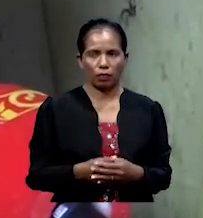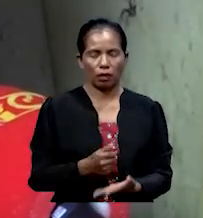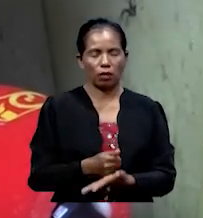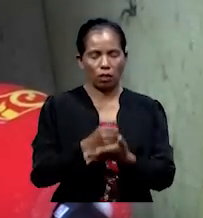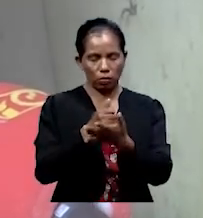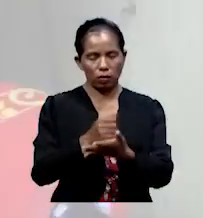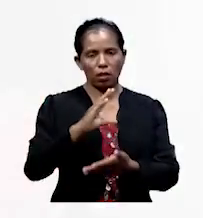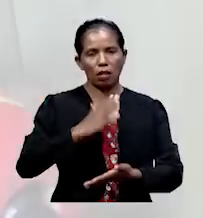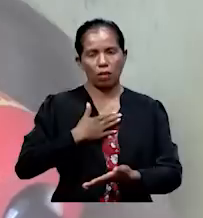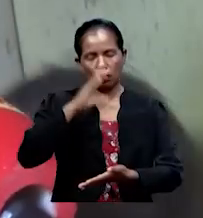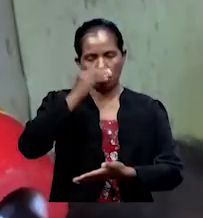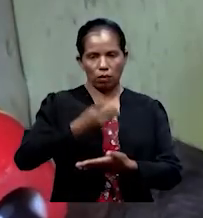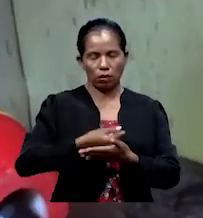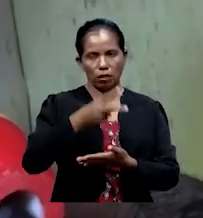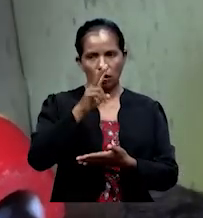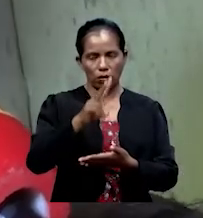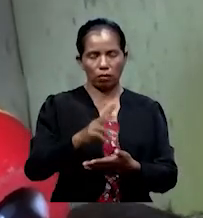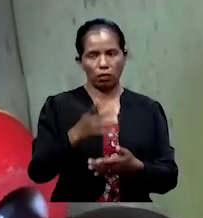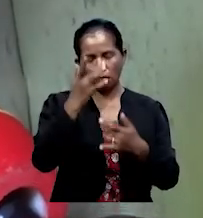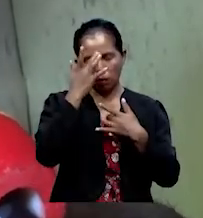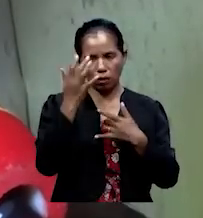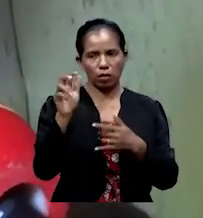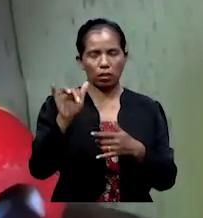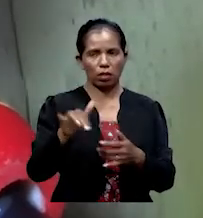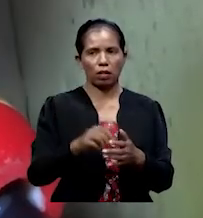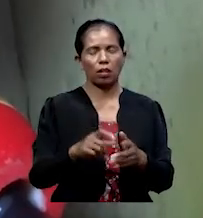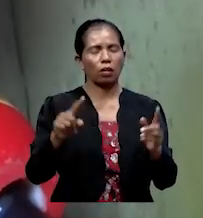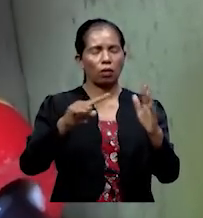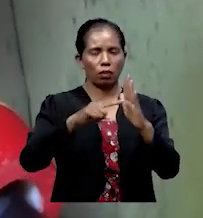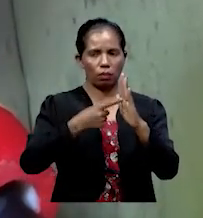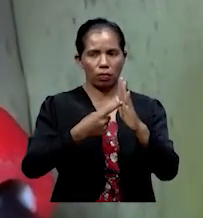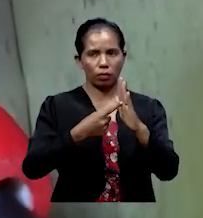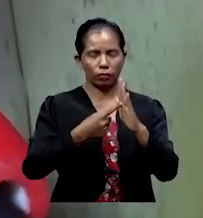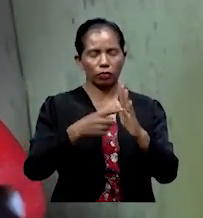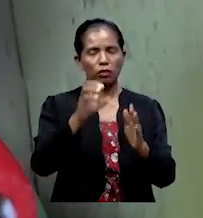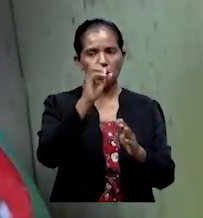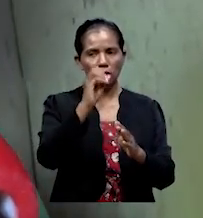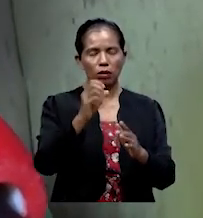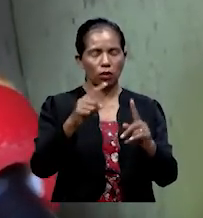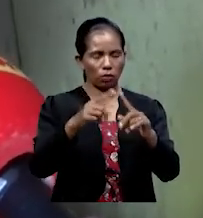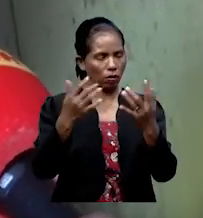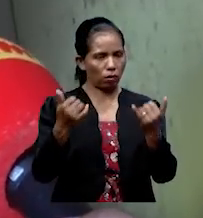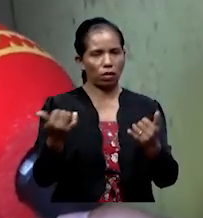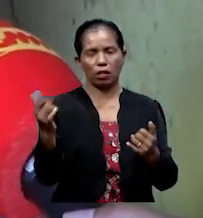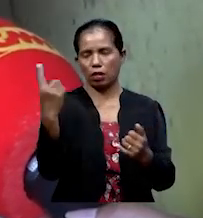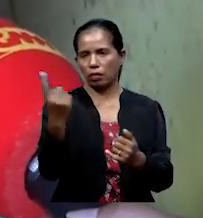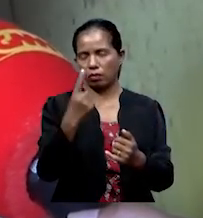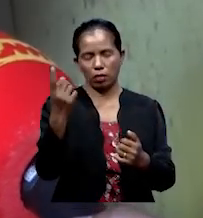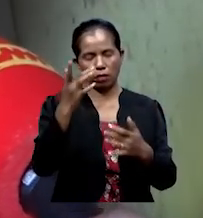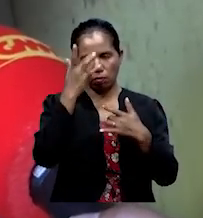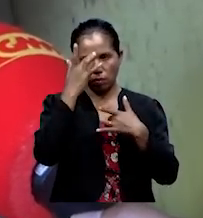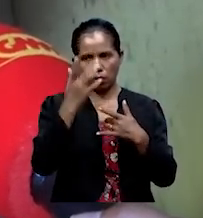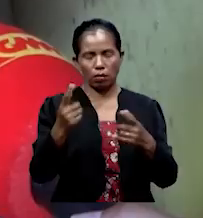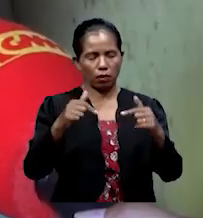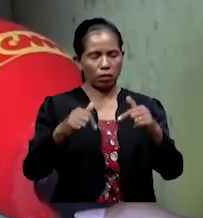labele mora sirania ne to be comienza ansa nol que das to agora se mora sel de mujer mos